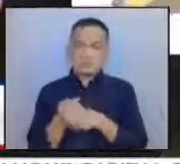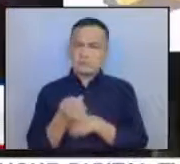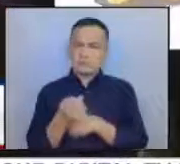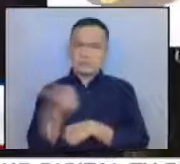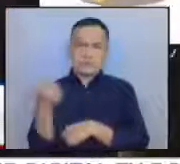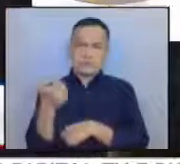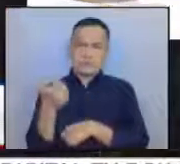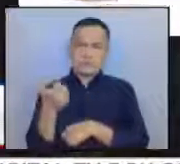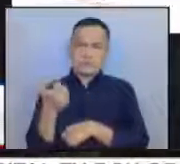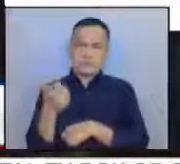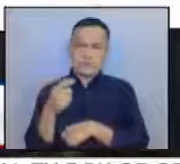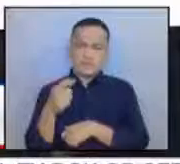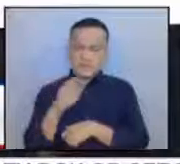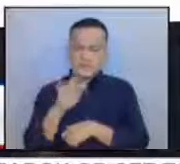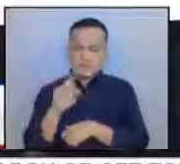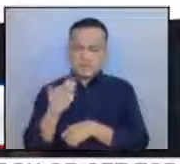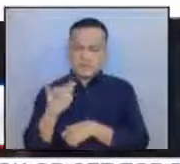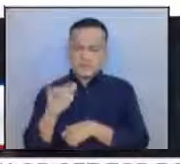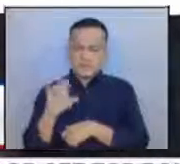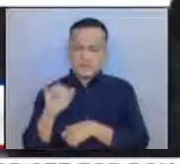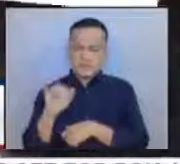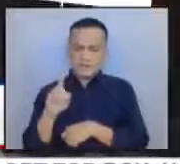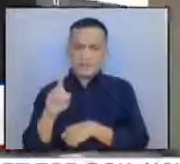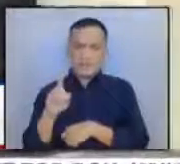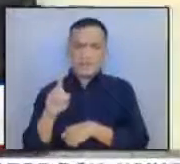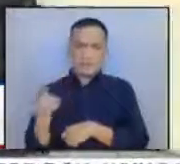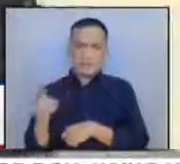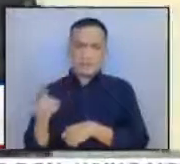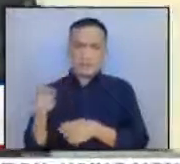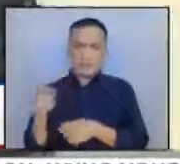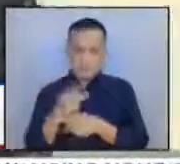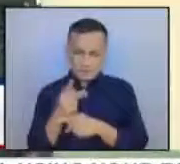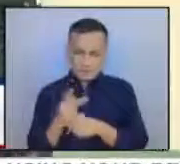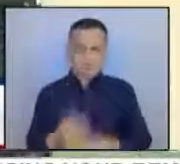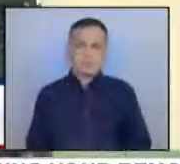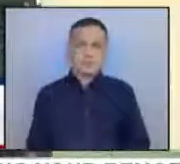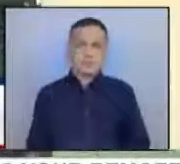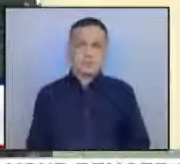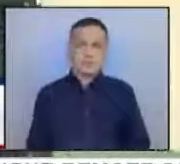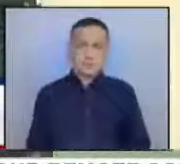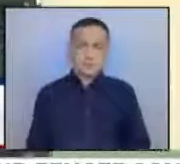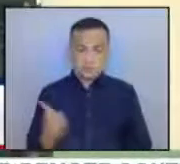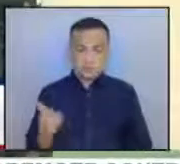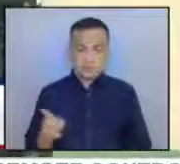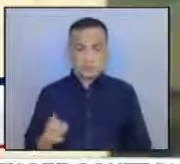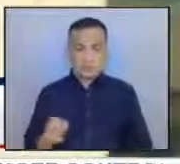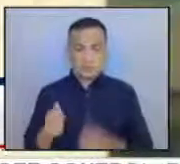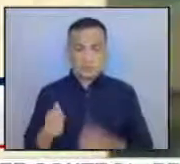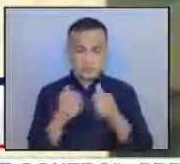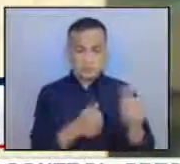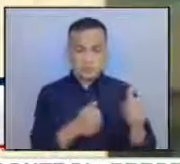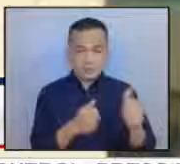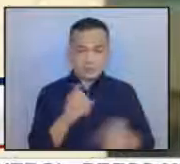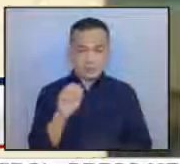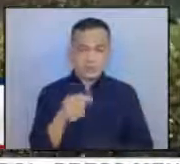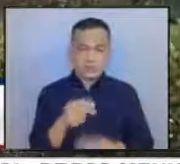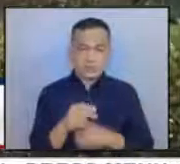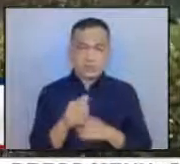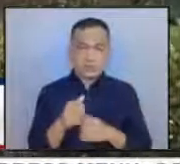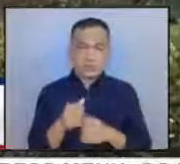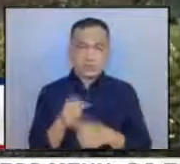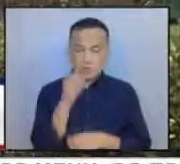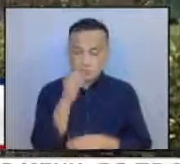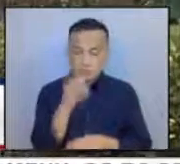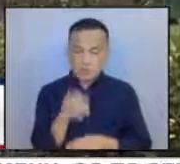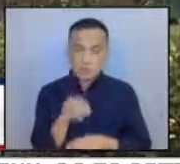fatty acids o ITFA sa kanilang mga produkto. Ito ay bilang pagsunod sa DOH Administrative Order at